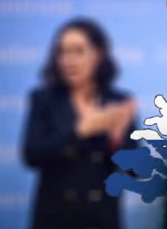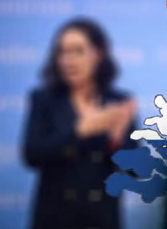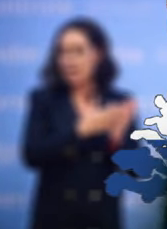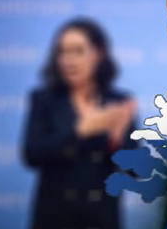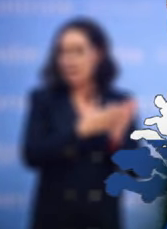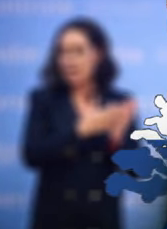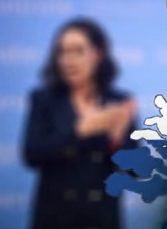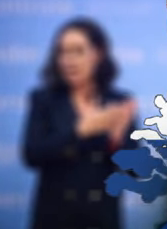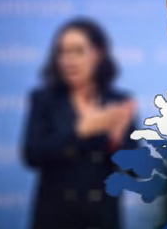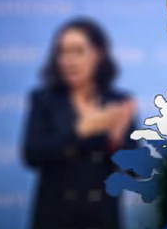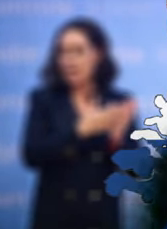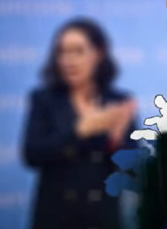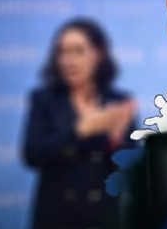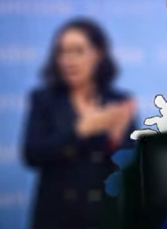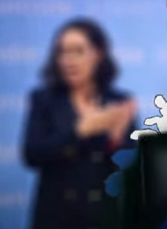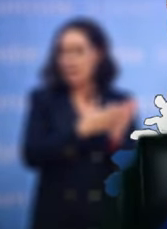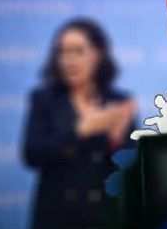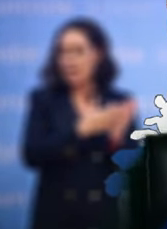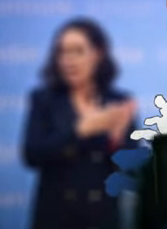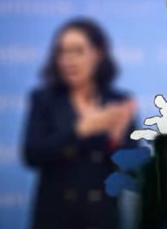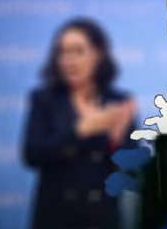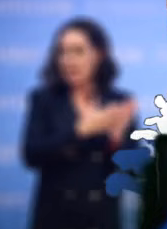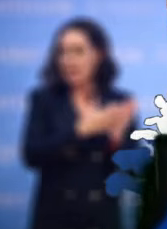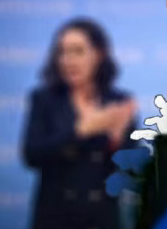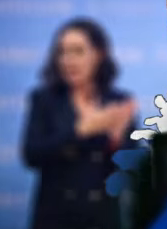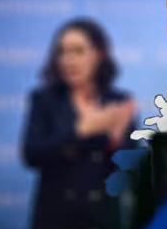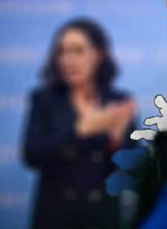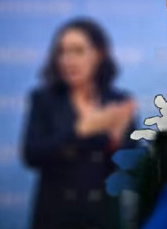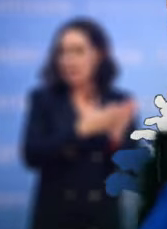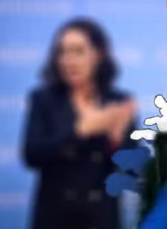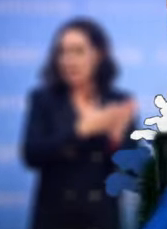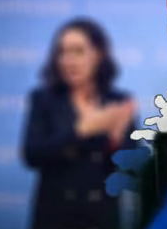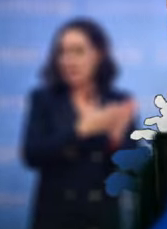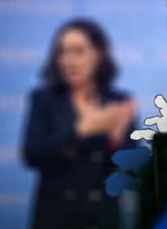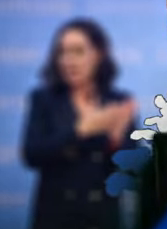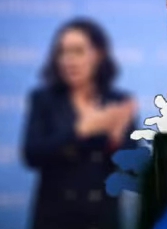En dit jaar weer niet. Dus daar baal ik echt enorm van. Maar ja.